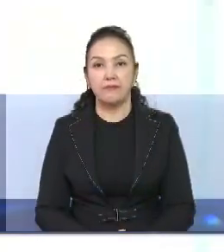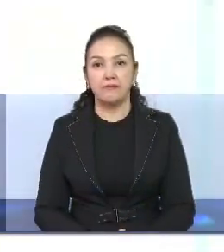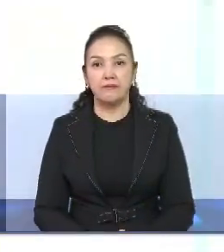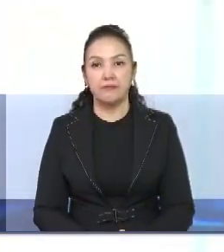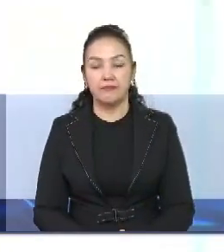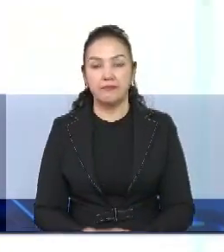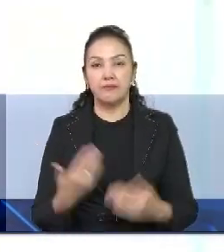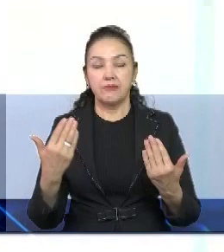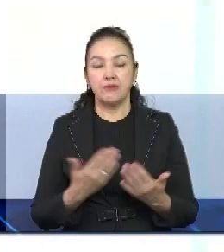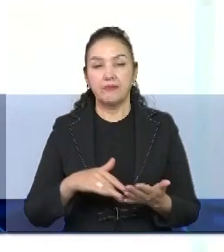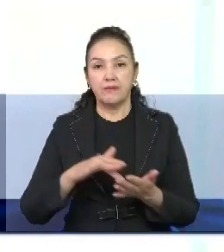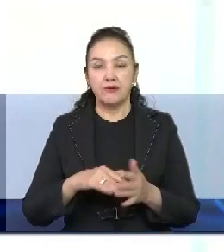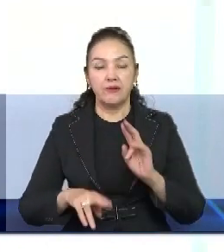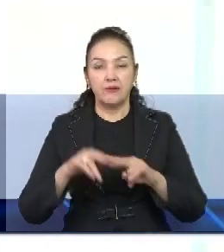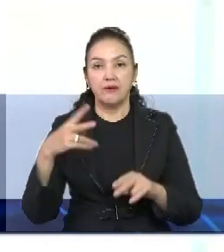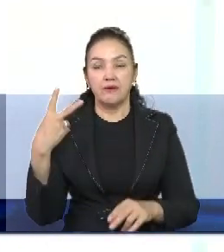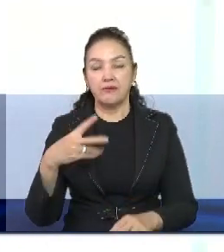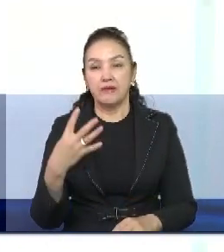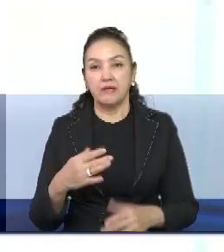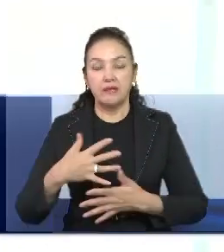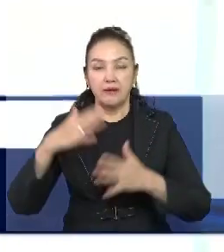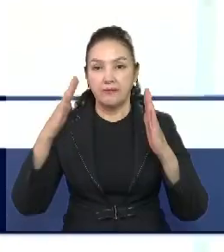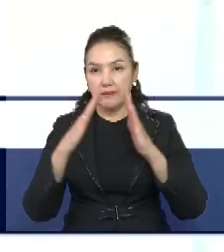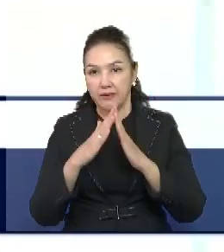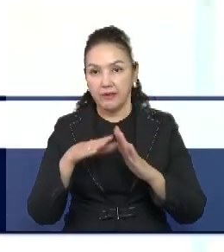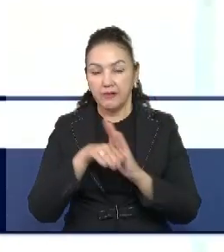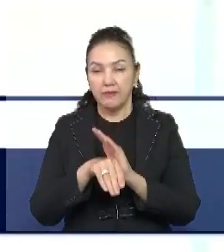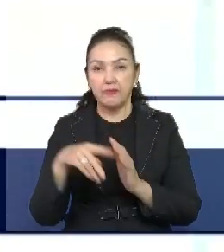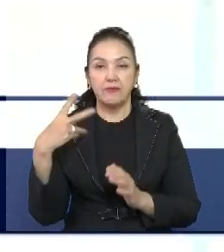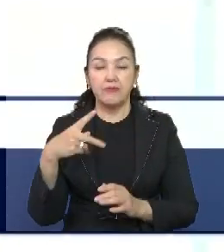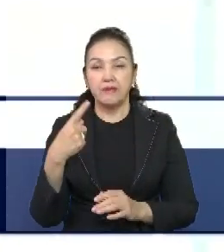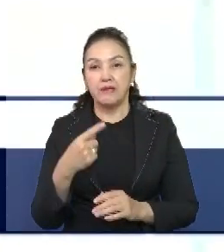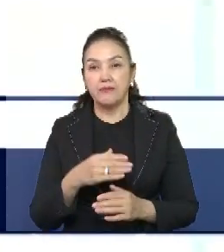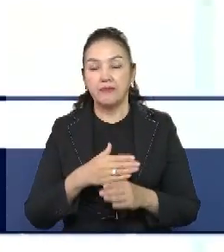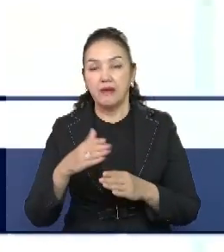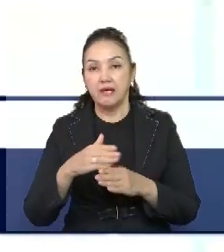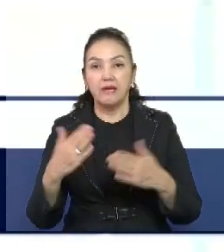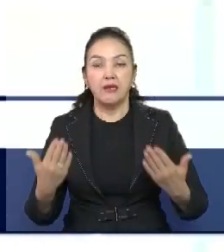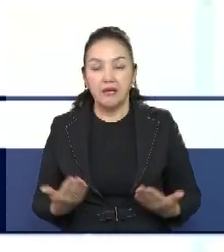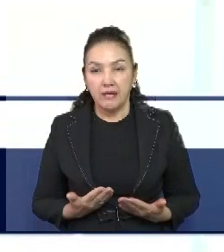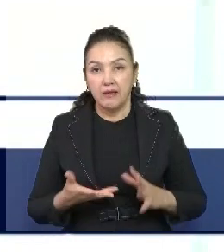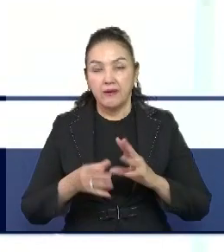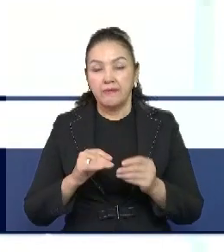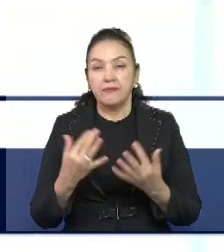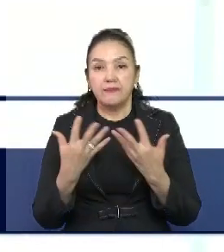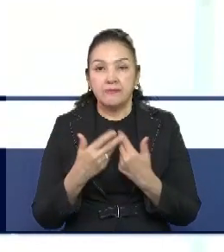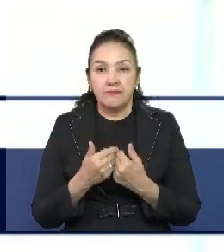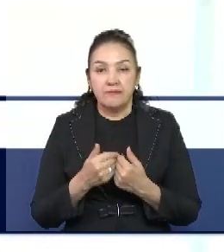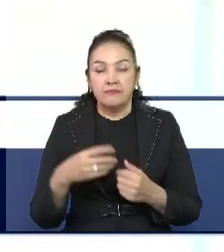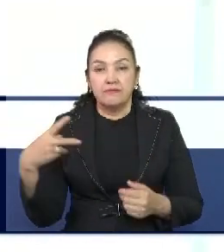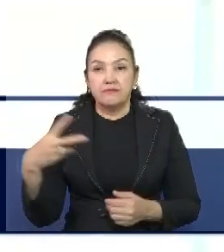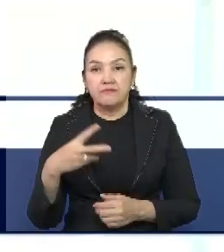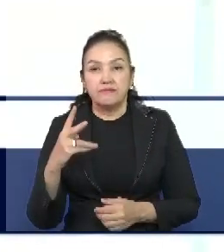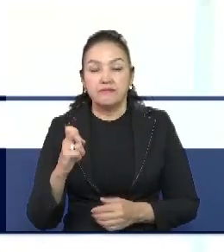сейчас по городу строится 24 нотажных жилых дома в том числе 21 по линии кредитного жилья Где в общей сложности насчитывается